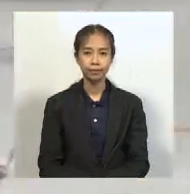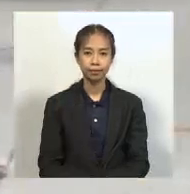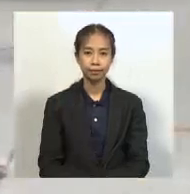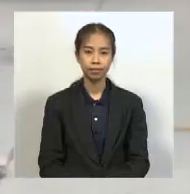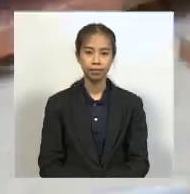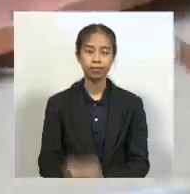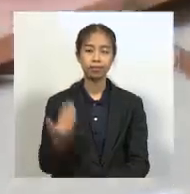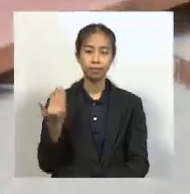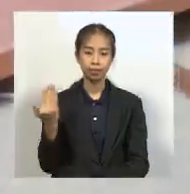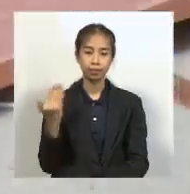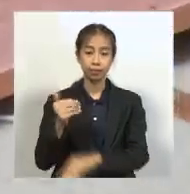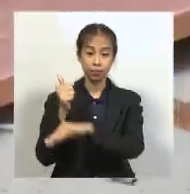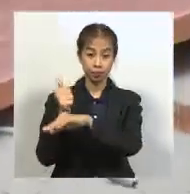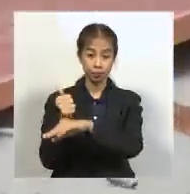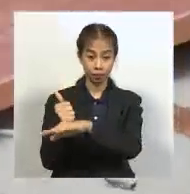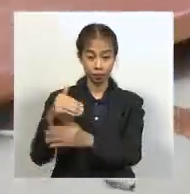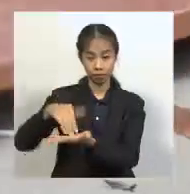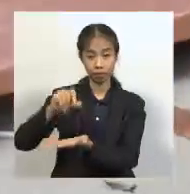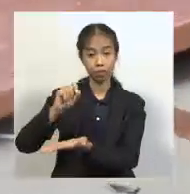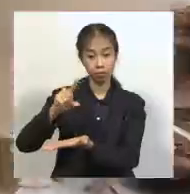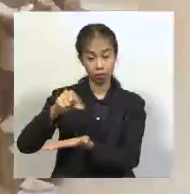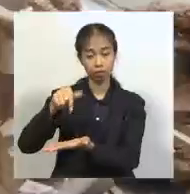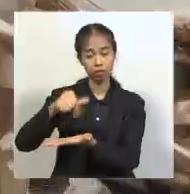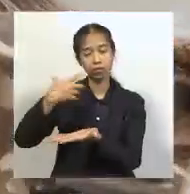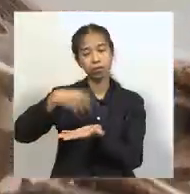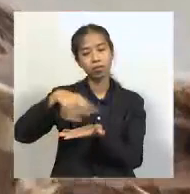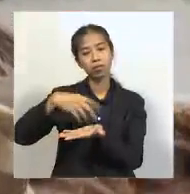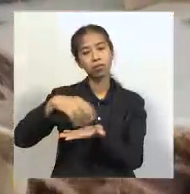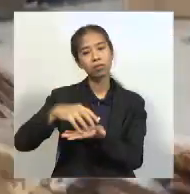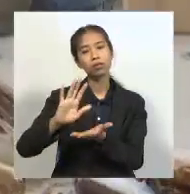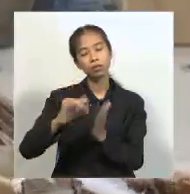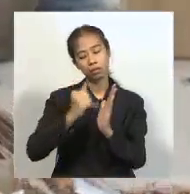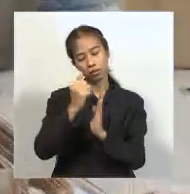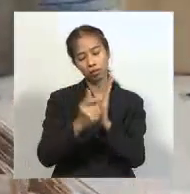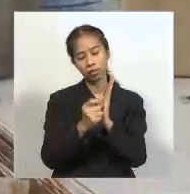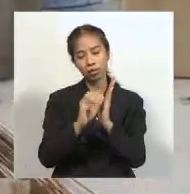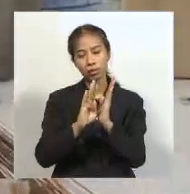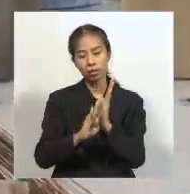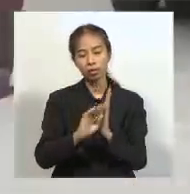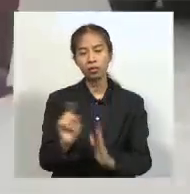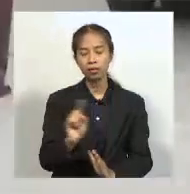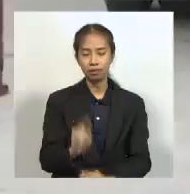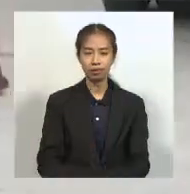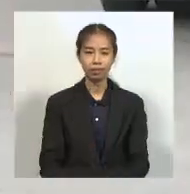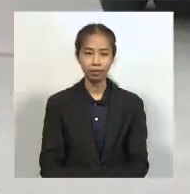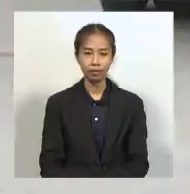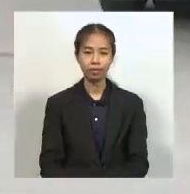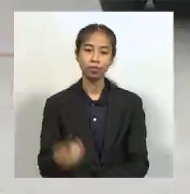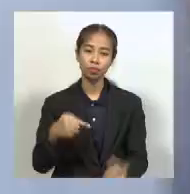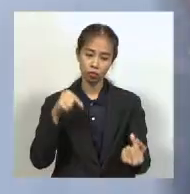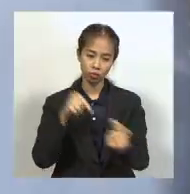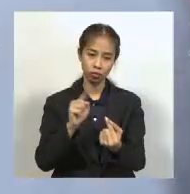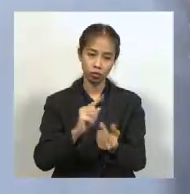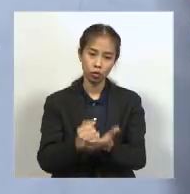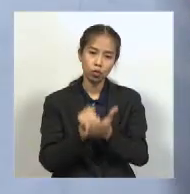ค่ะตามที่ท่านผู้อำนวยการศูนย์ป้องกันและบรรเทาสาธารณภัยเขต13อุบลราชธานีได้บอกไปเมื่อสักครู่นี้นะคะในเรื่องของการ